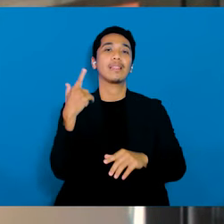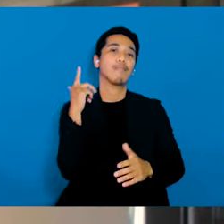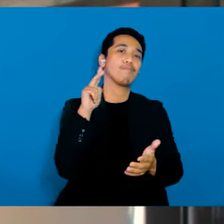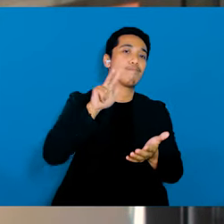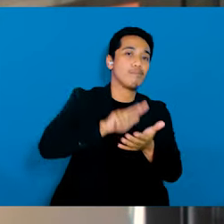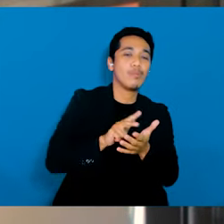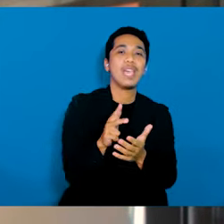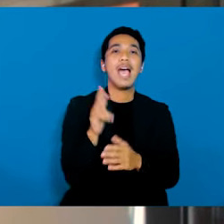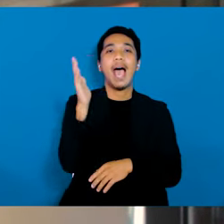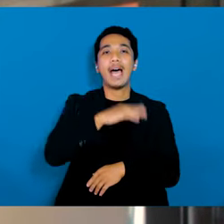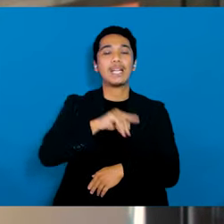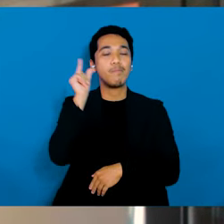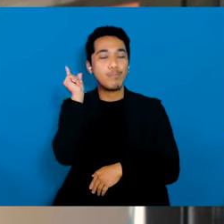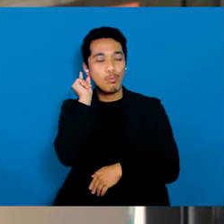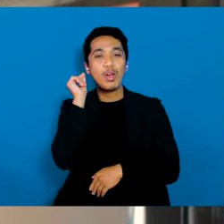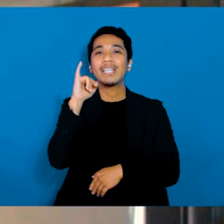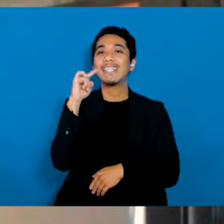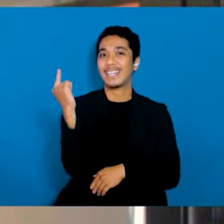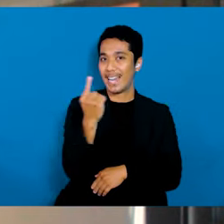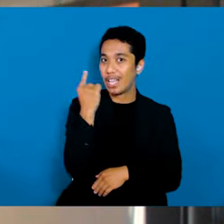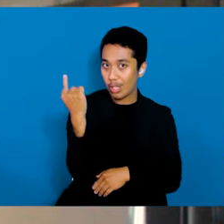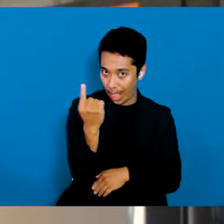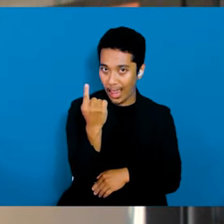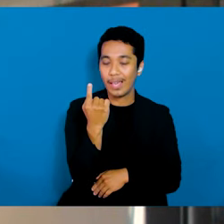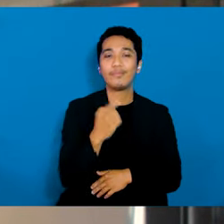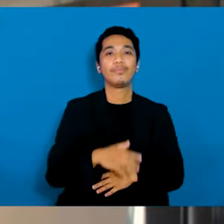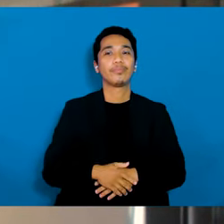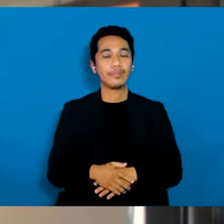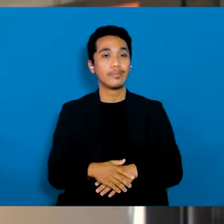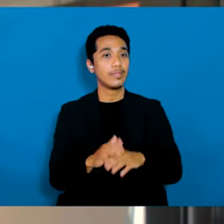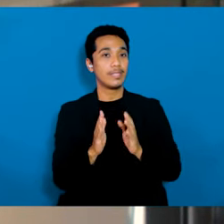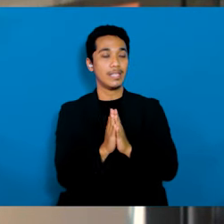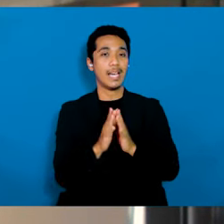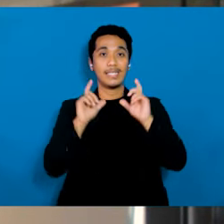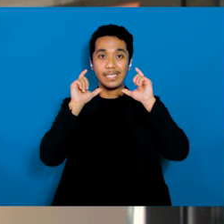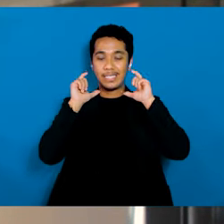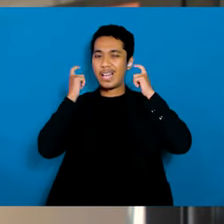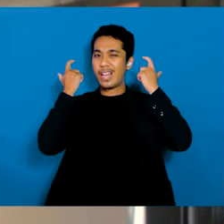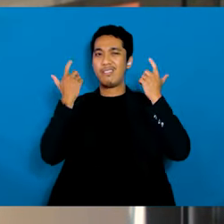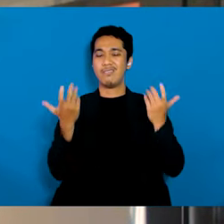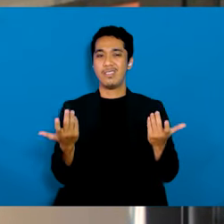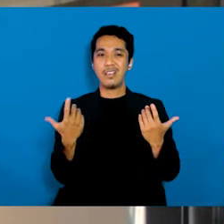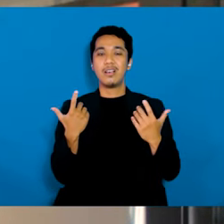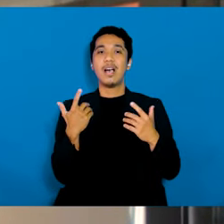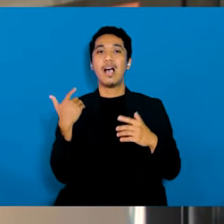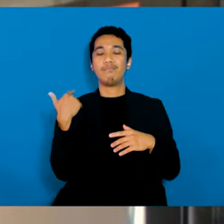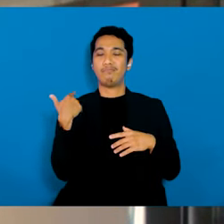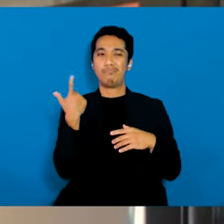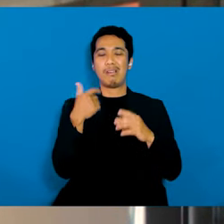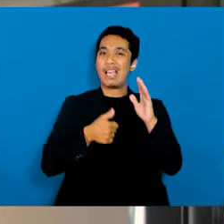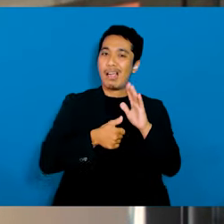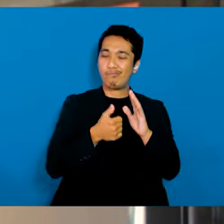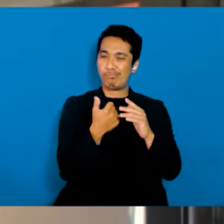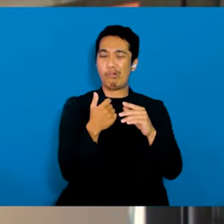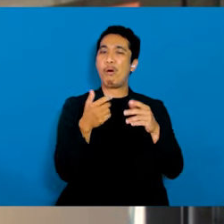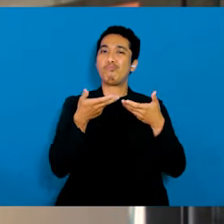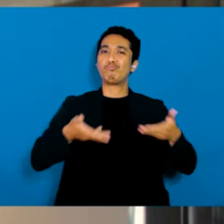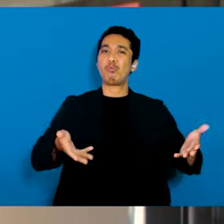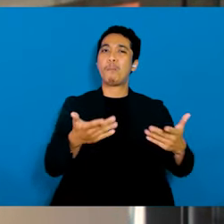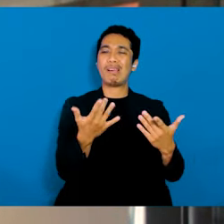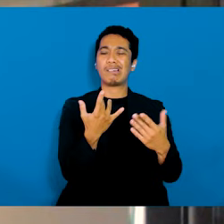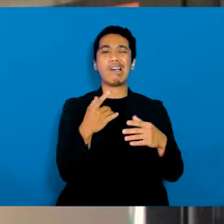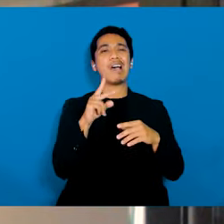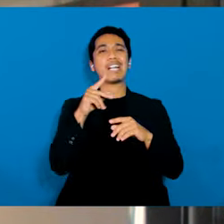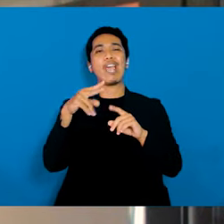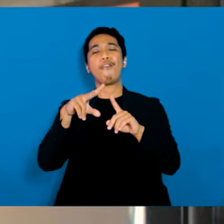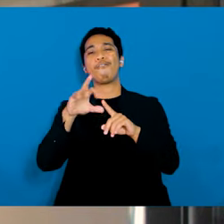8 Maret itu ditetapkan sebagai Hari Perempuan Internasional, dan sejarahnya melalui Revolusi